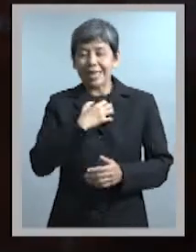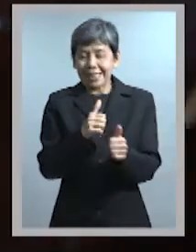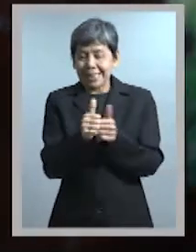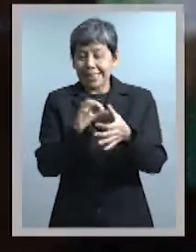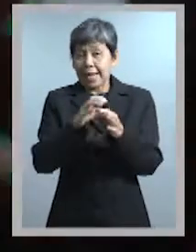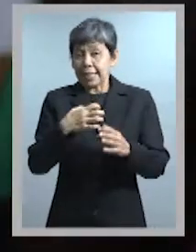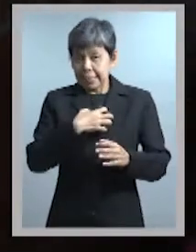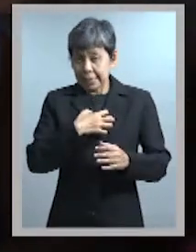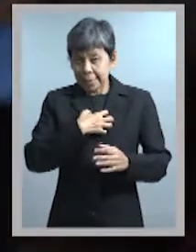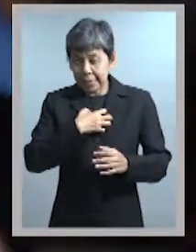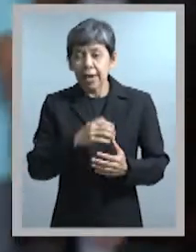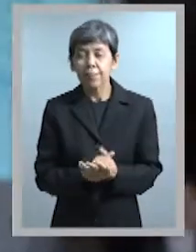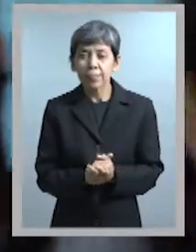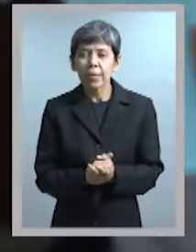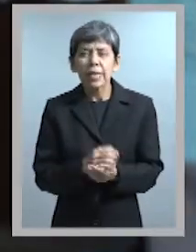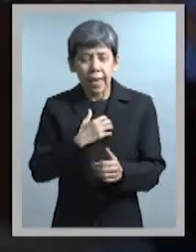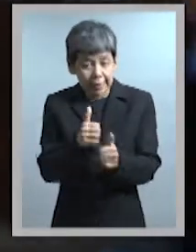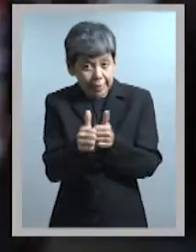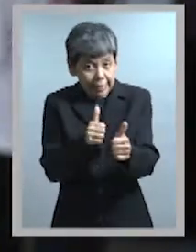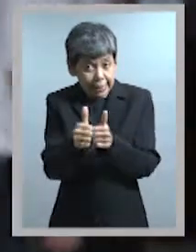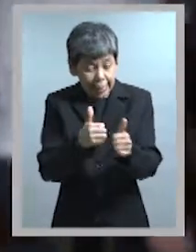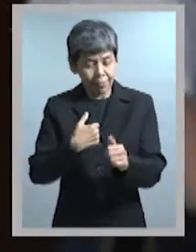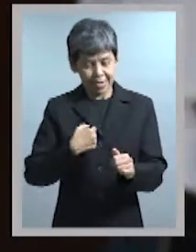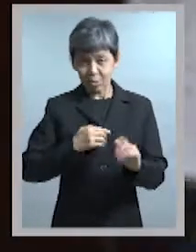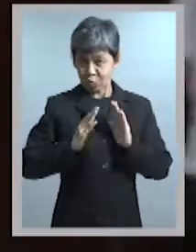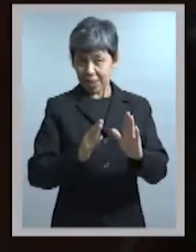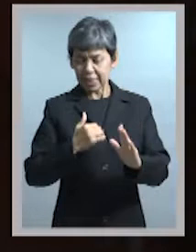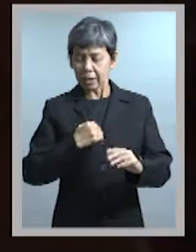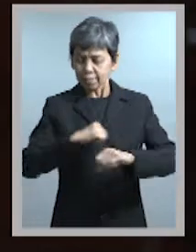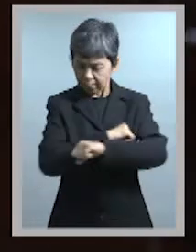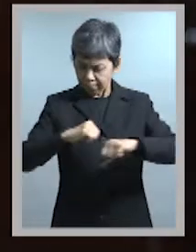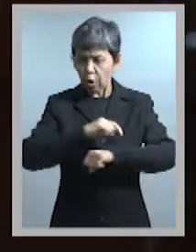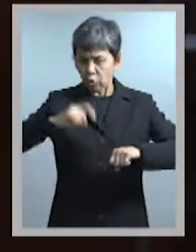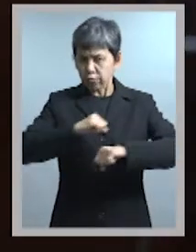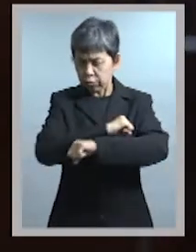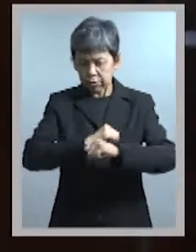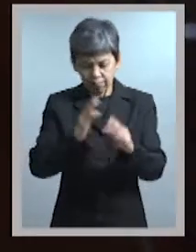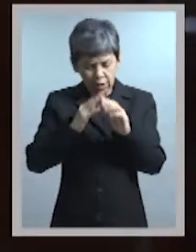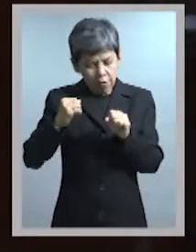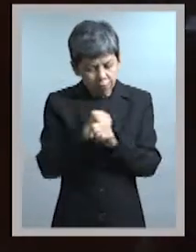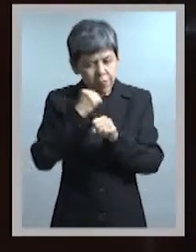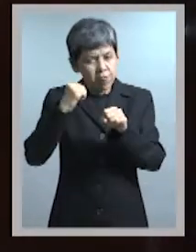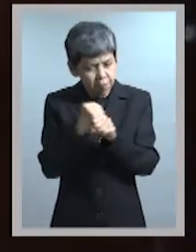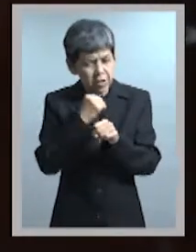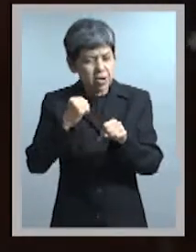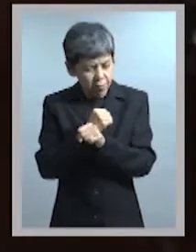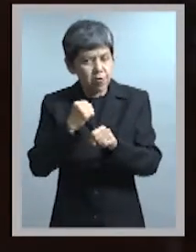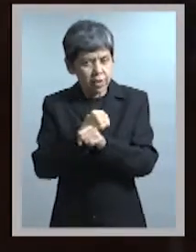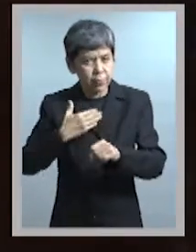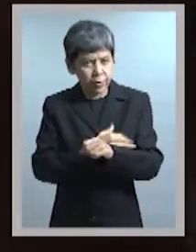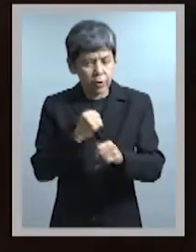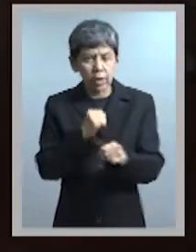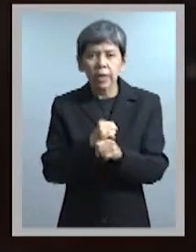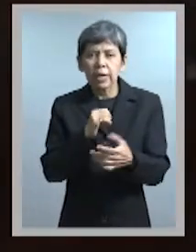าเกิดอยากแข่งขันกีฬาหรือว่าอยากมาแข่งขันเหมือนพี่นะครับก็ต้องออกกำลังกายแล้วก็ตั้งใจฝึกฝนร่างกายน